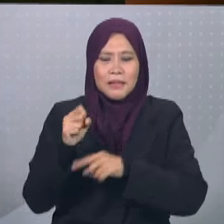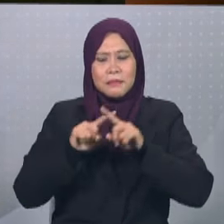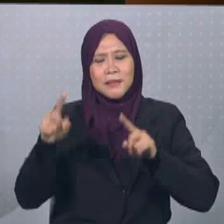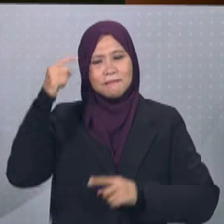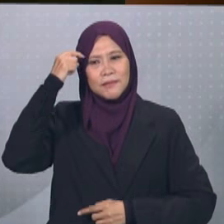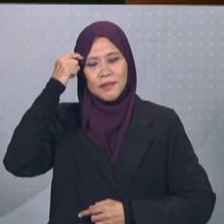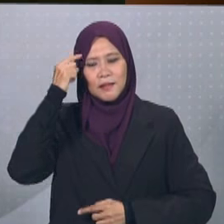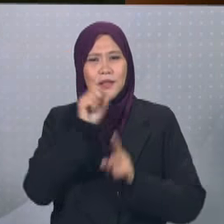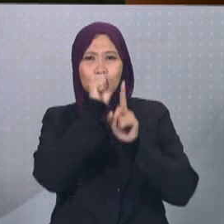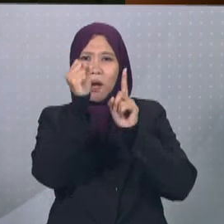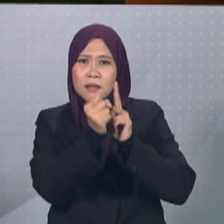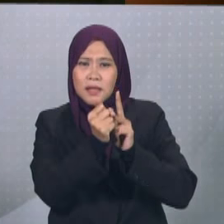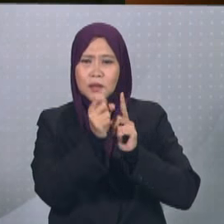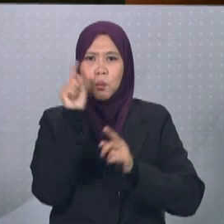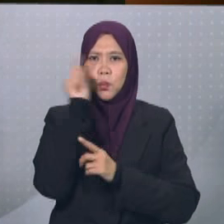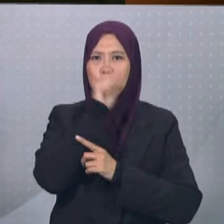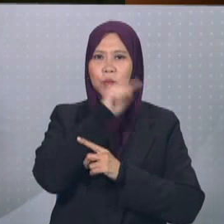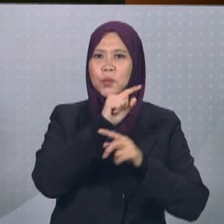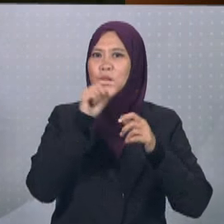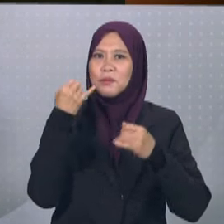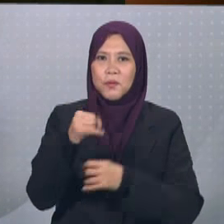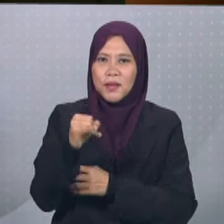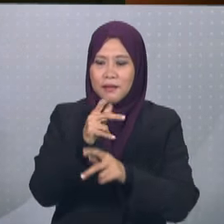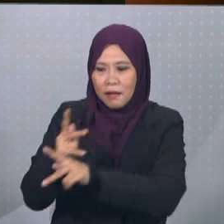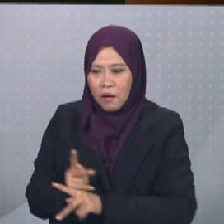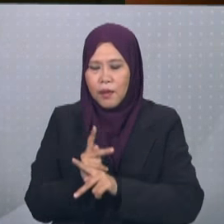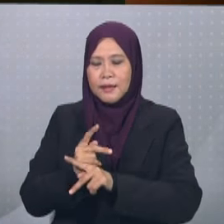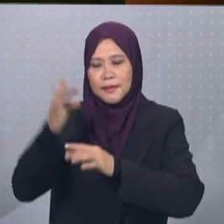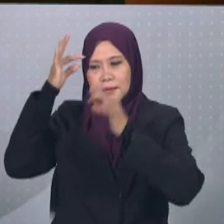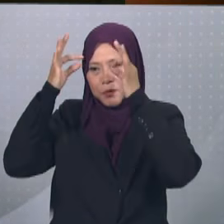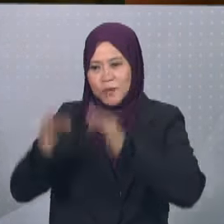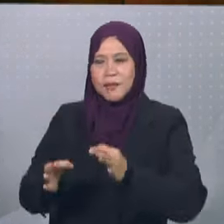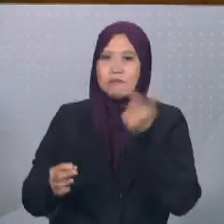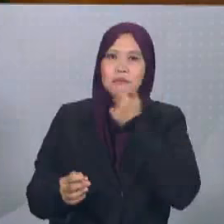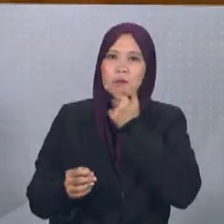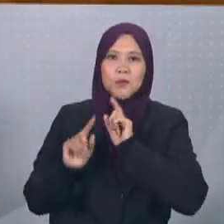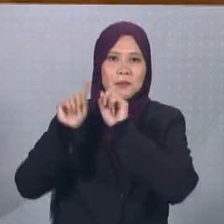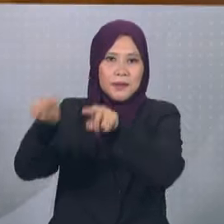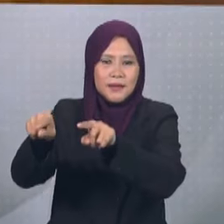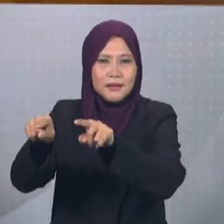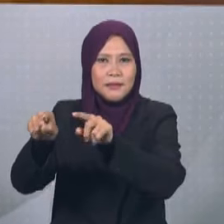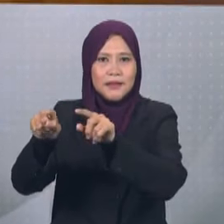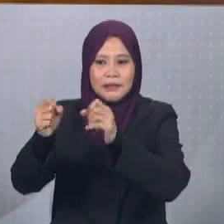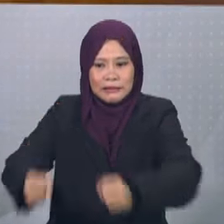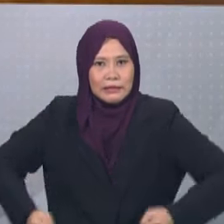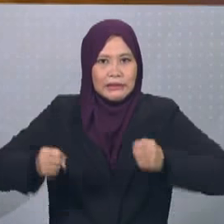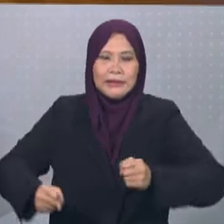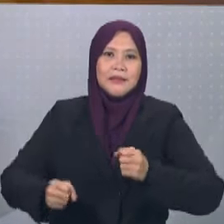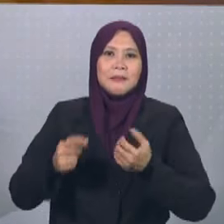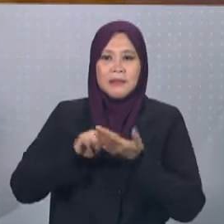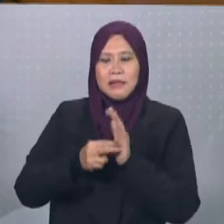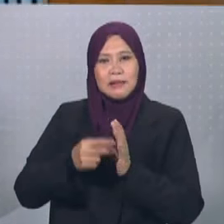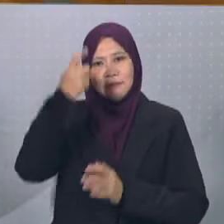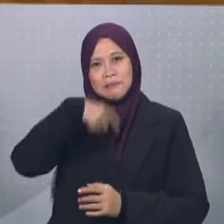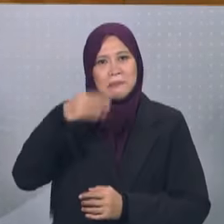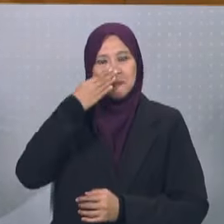setelah melihat situasi semakin tidak terkawal pada setiap minit, dia mengambil keputusan untuk tidak meneruskan niatnya kerana ia kurang bermoral kerana mahu